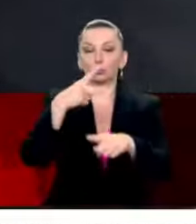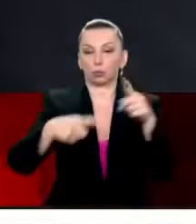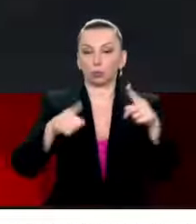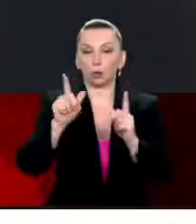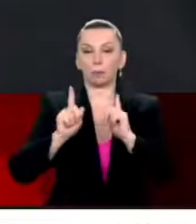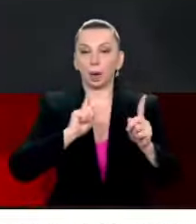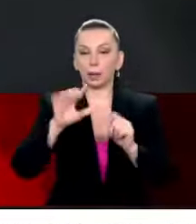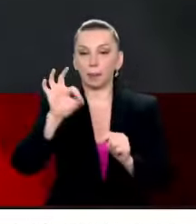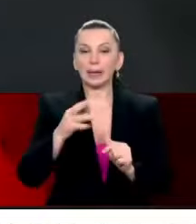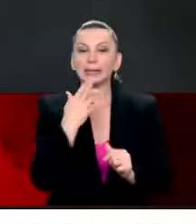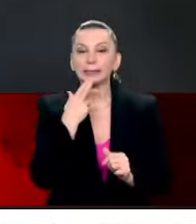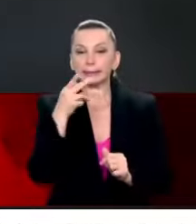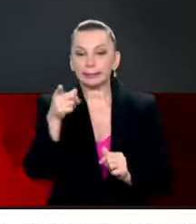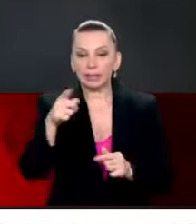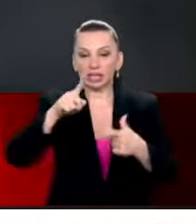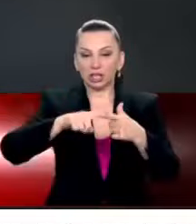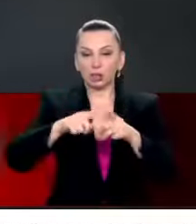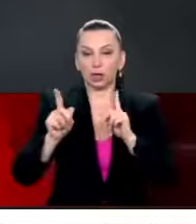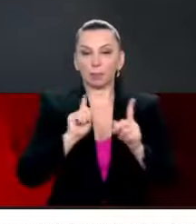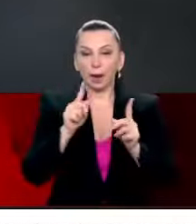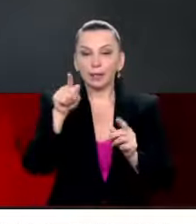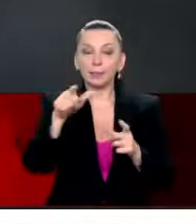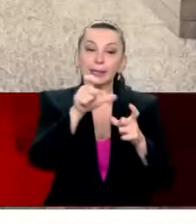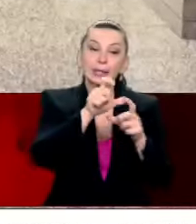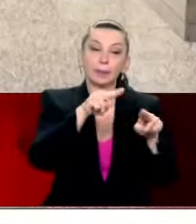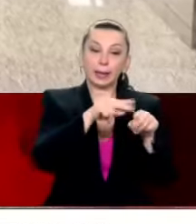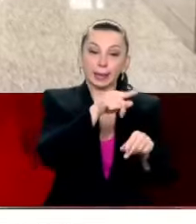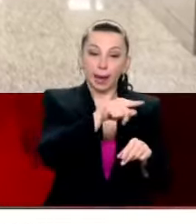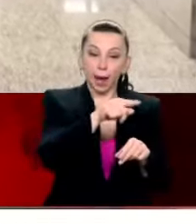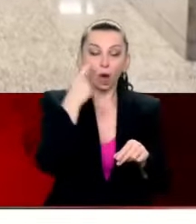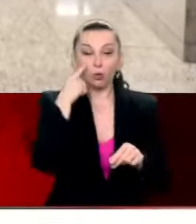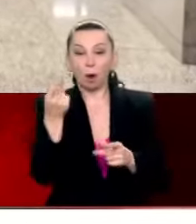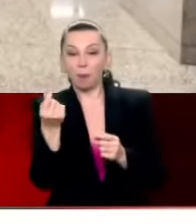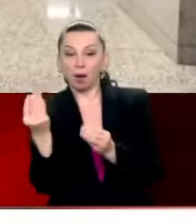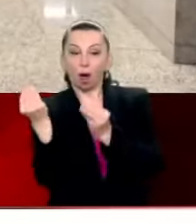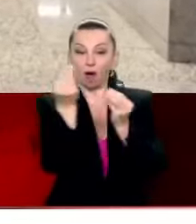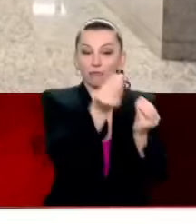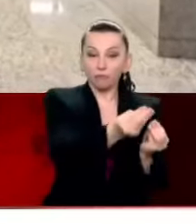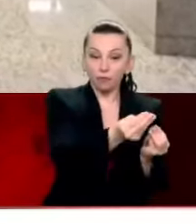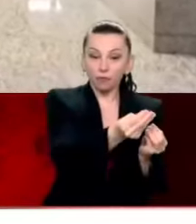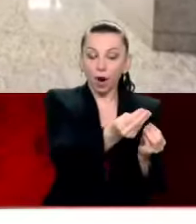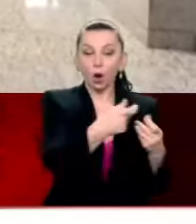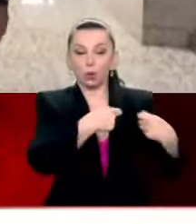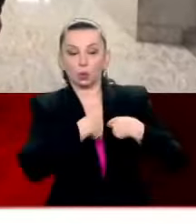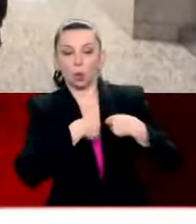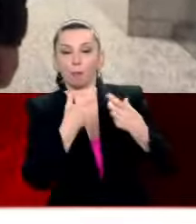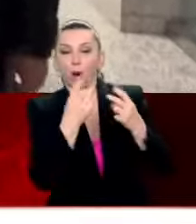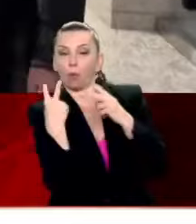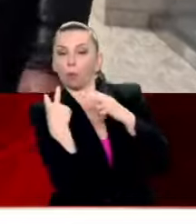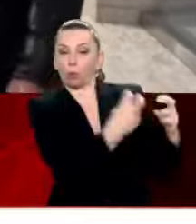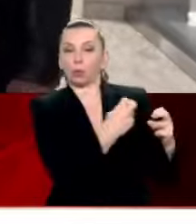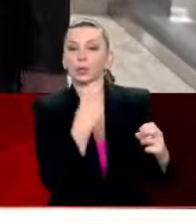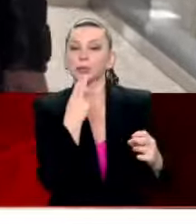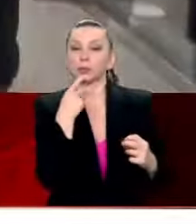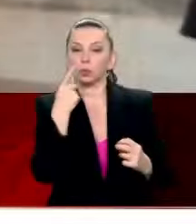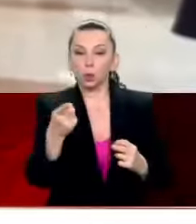başladı duruşma. Seçil Erzan ikinci duruşmada Semih Kaya'yı verdiği paradan daha fazlasını zorla almakla suçlamıştı. Ve